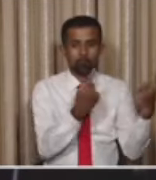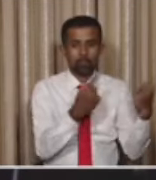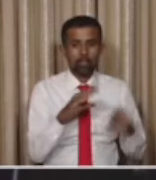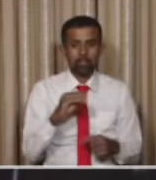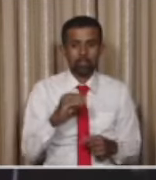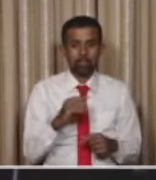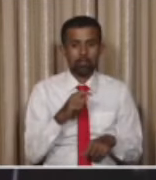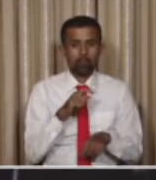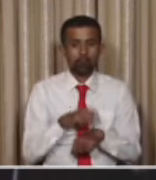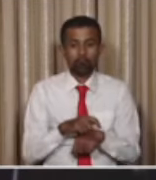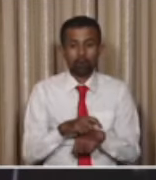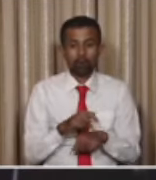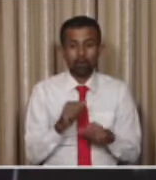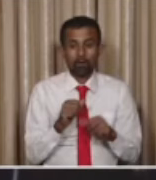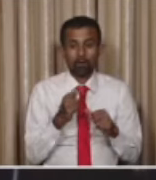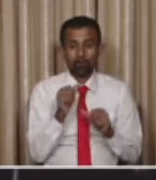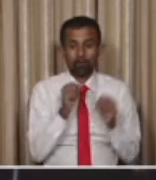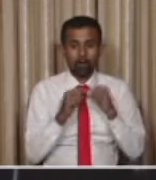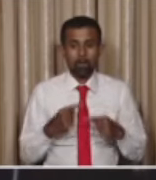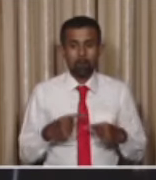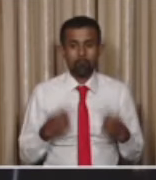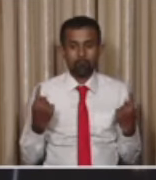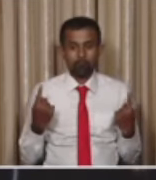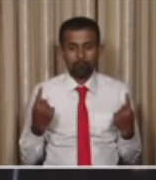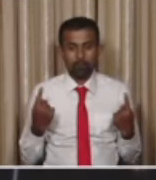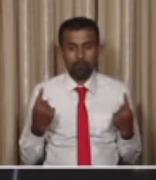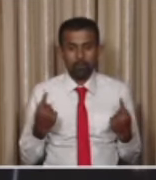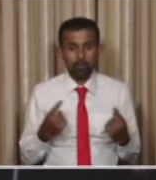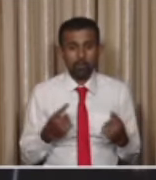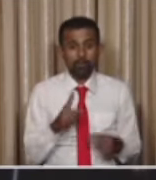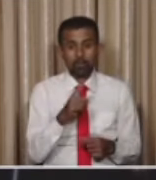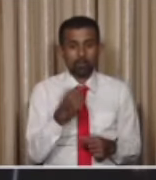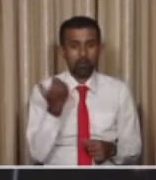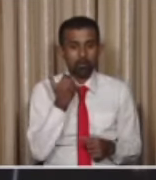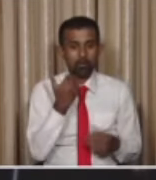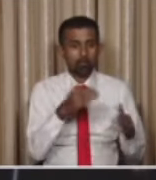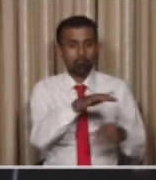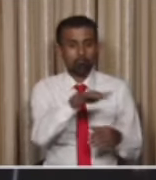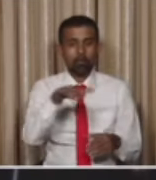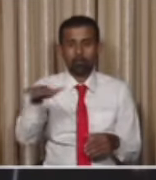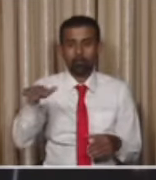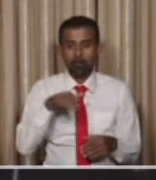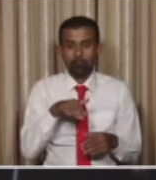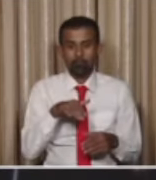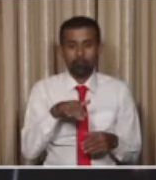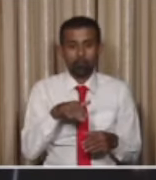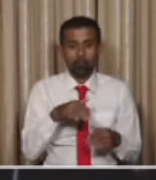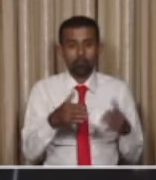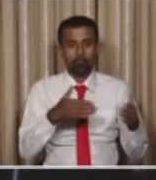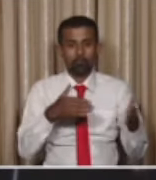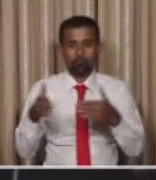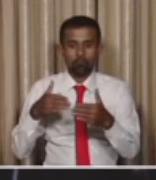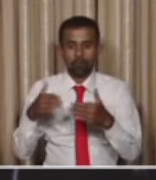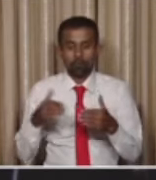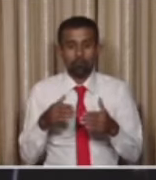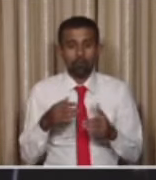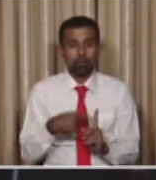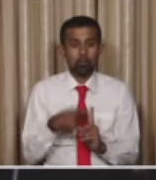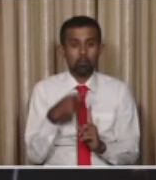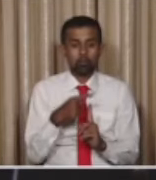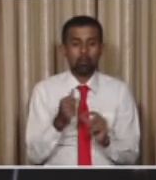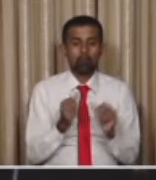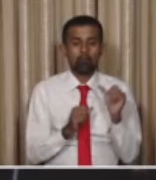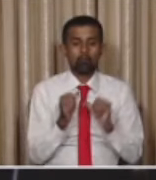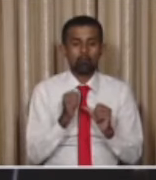කලාපයට මෙහෙම බෙහෙතක් මෙන්න මේ වගේ විවිධ බෙහෙත් එකම රෝගයට විවිධ කලාපවලට තිබ්බන්නේ ඒ වගේ ඉතාම දියුණු හෙළ